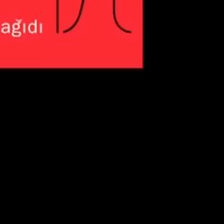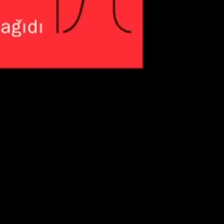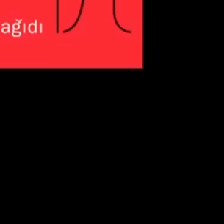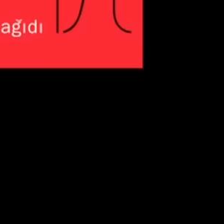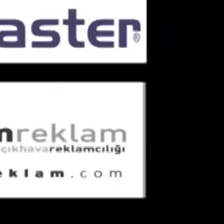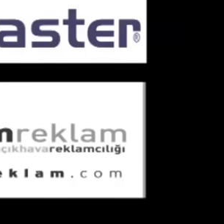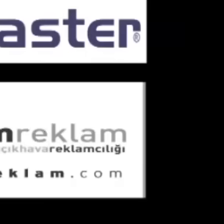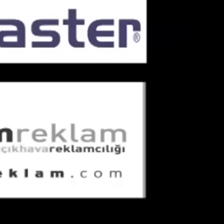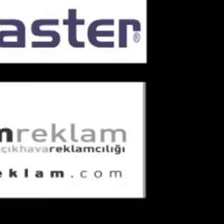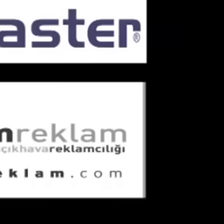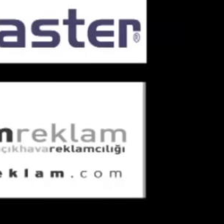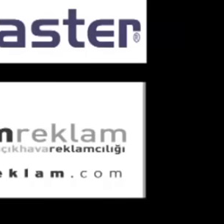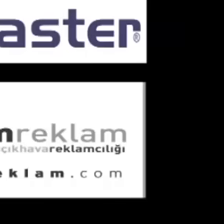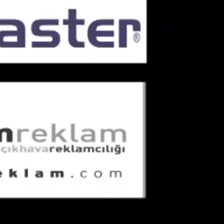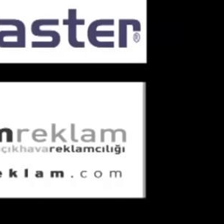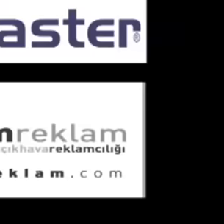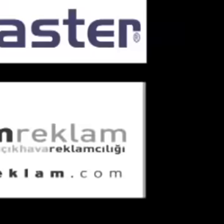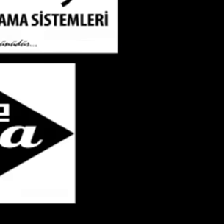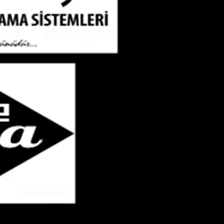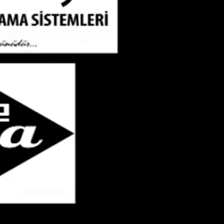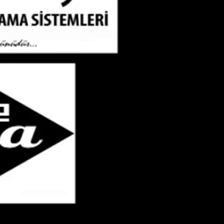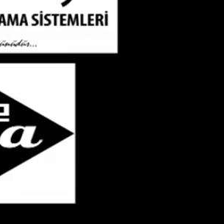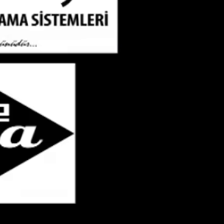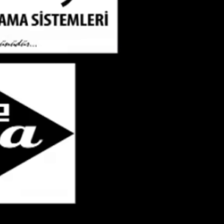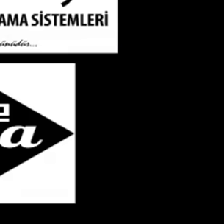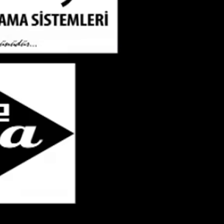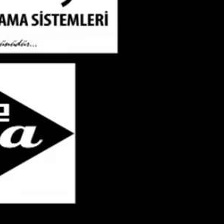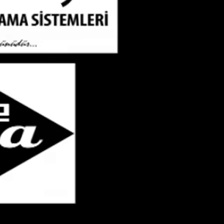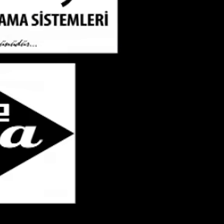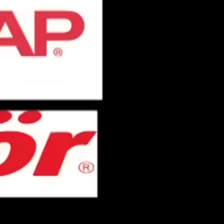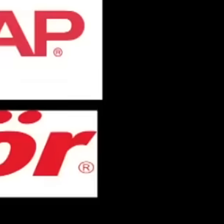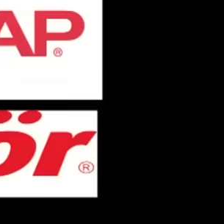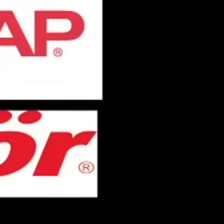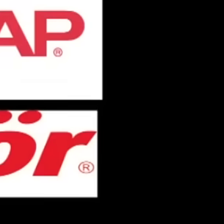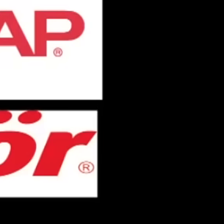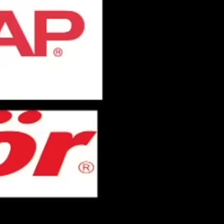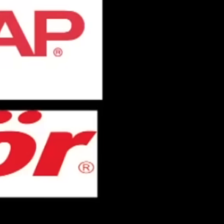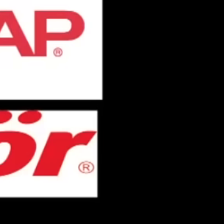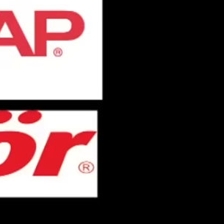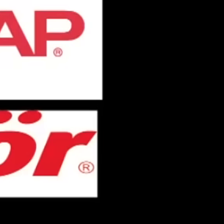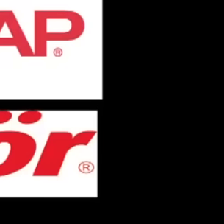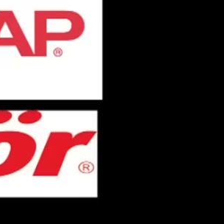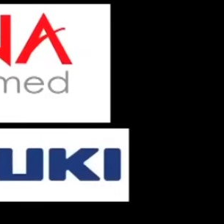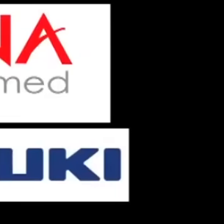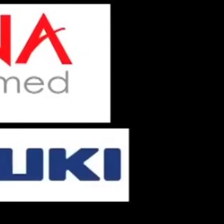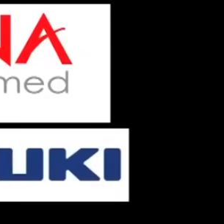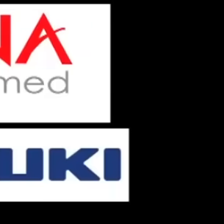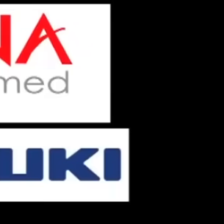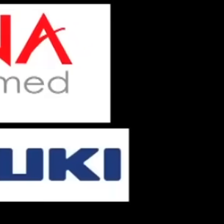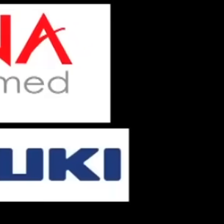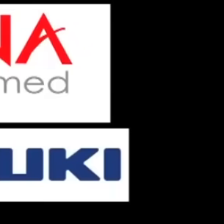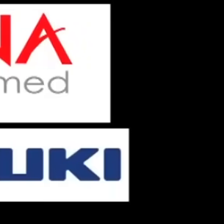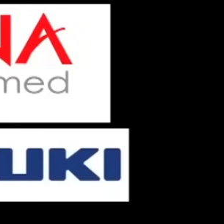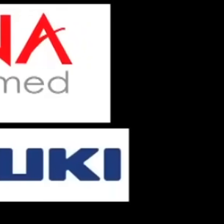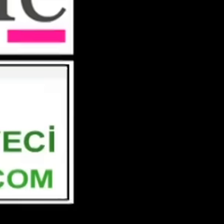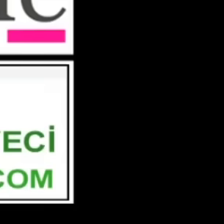Ali Fuat Pekseren, Refik Ahmet İkinci, Osman Diyar Karataş, Güçlü Umut Vardarlı, Kader Zeycan Gürbüz, Helga Katya